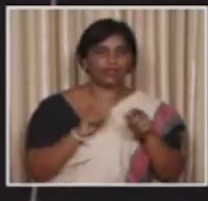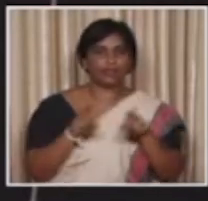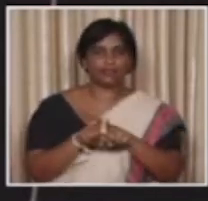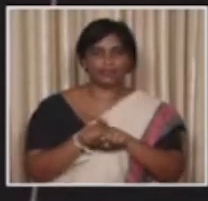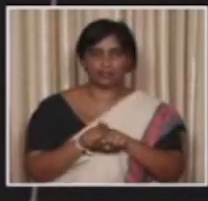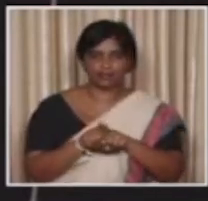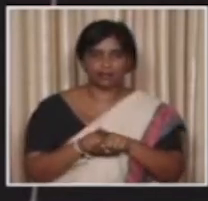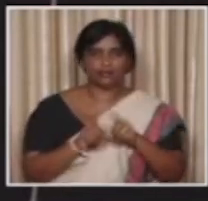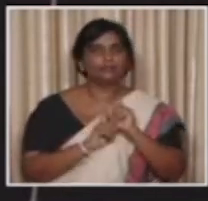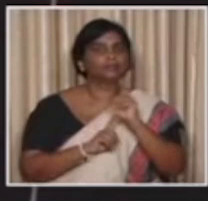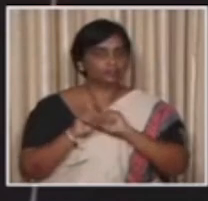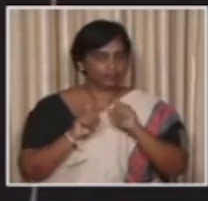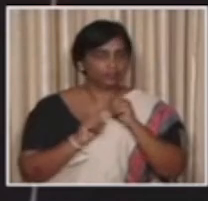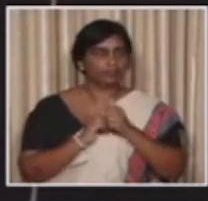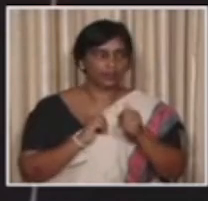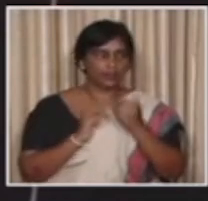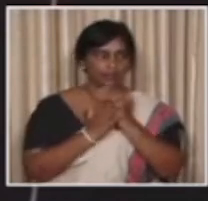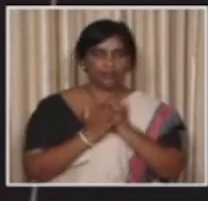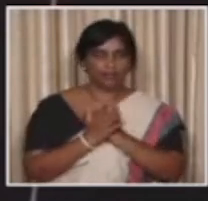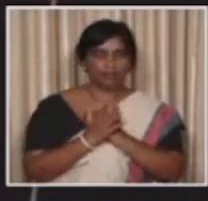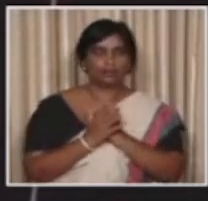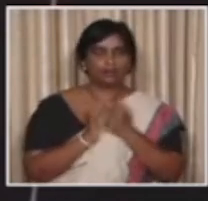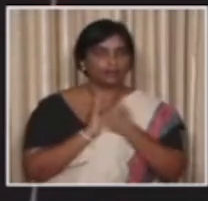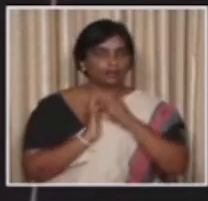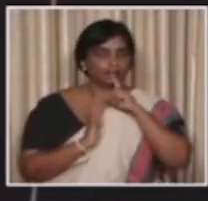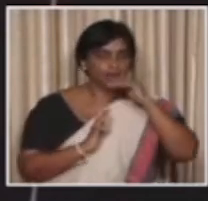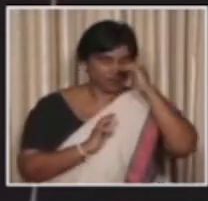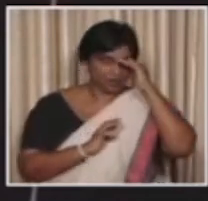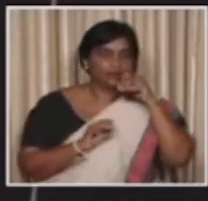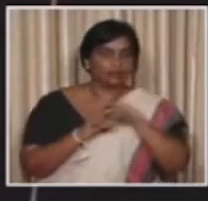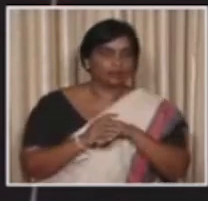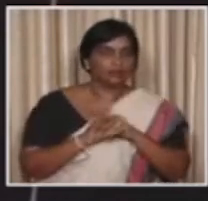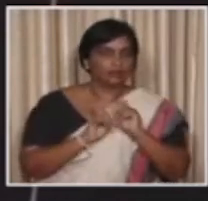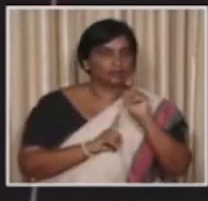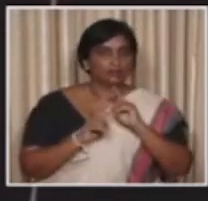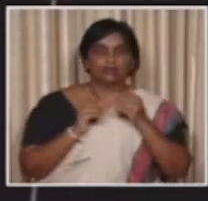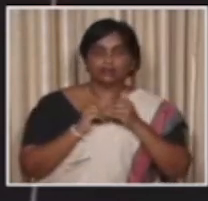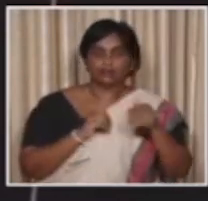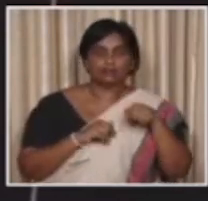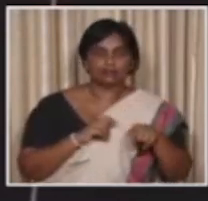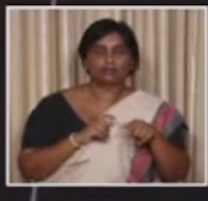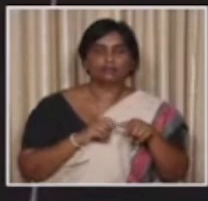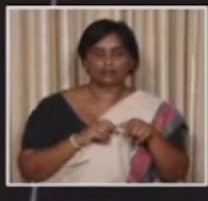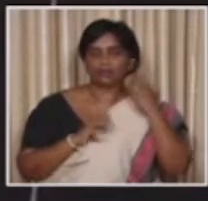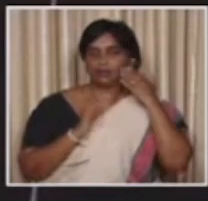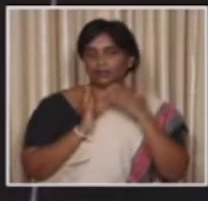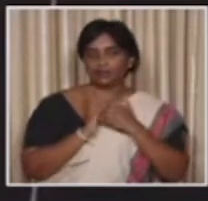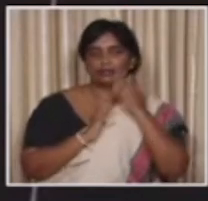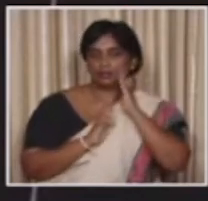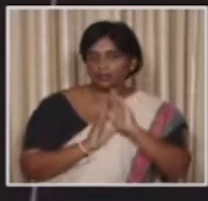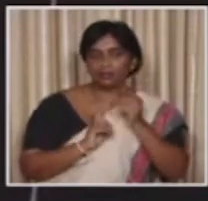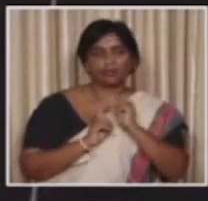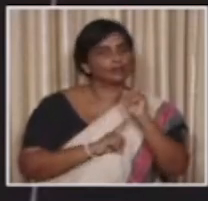අවධානය යොමු කරනවා පාර්ලිමේන්තුව පිළිබඳව. ගරු කතානායකතුමා මේ නොසිටියත් මේ පාර්ලිමේන්තුවේ සම්ප්‍රදායන් පිළිබඳ